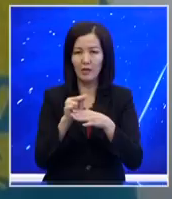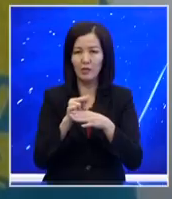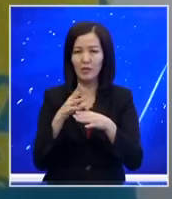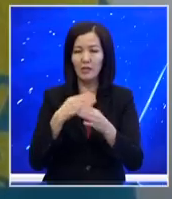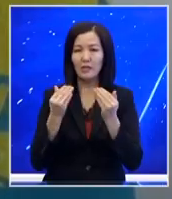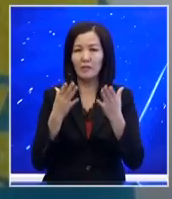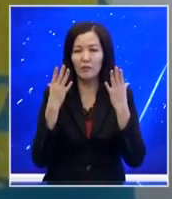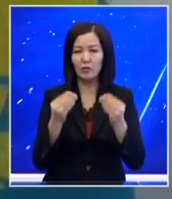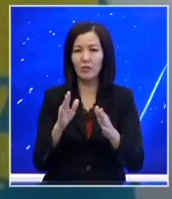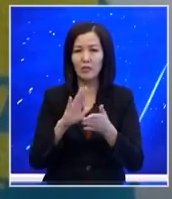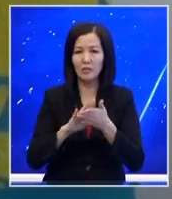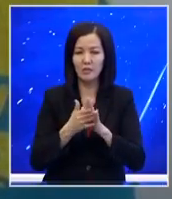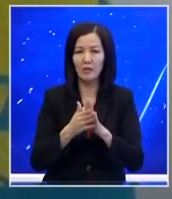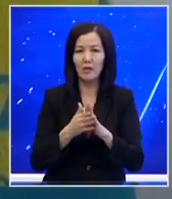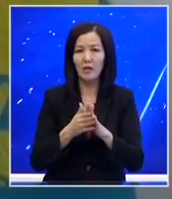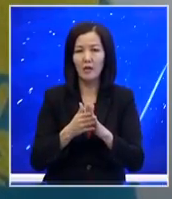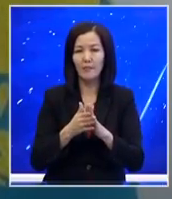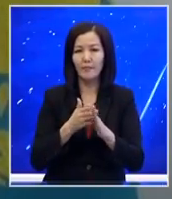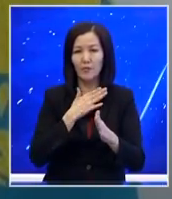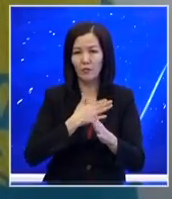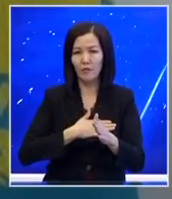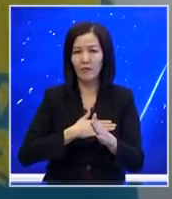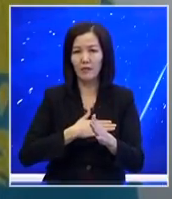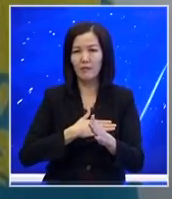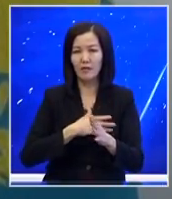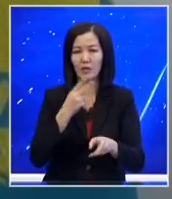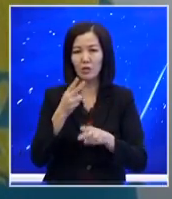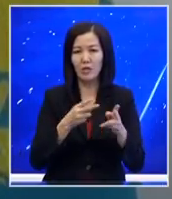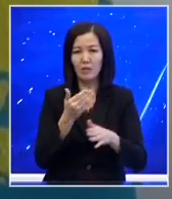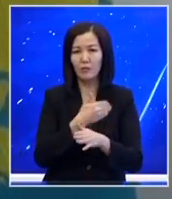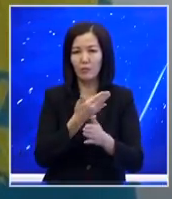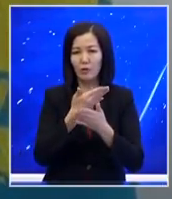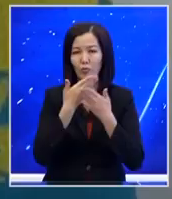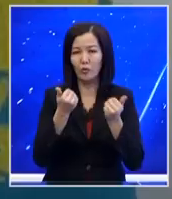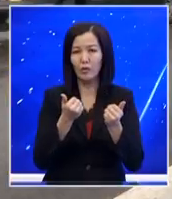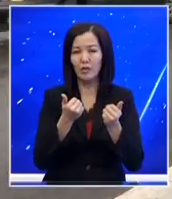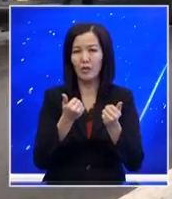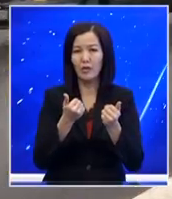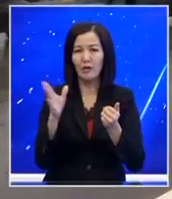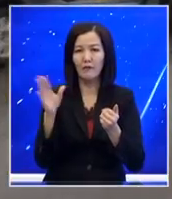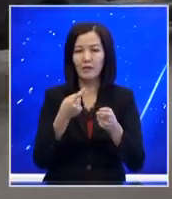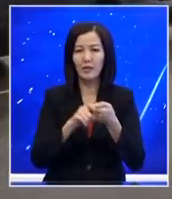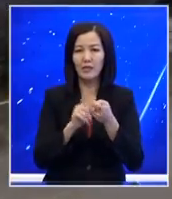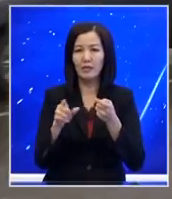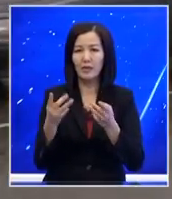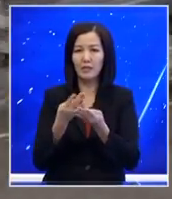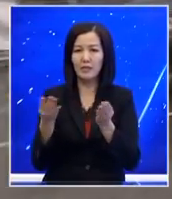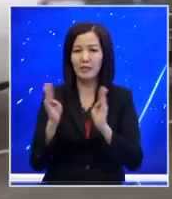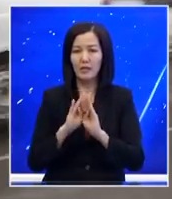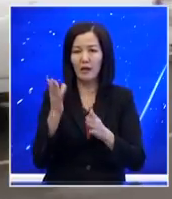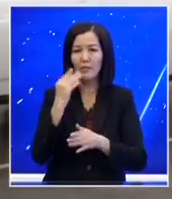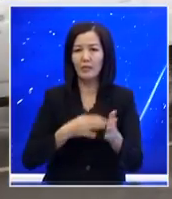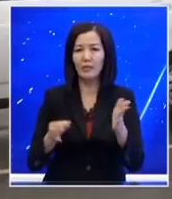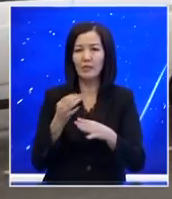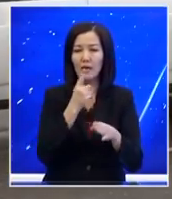На сегодня состояние пациентки удовлетворительное, жалоб и температуры нет. Все контактные лица изолированы. Сейчас на территории Алматинской области